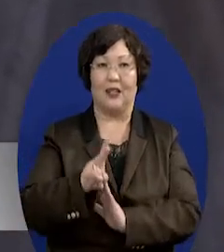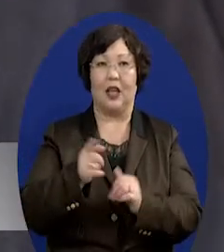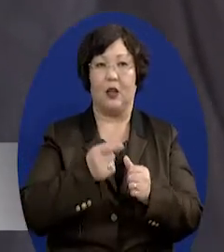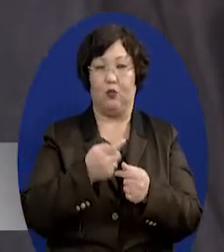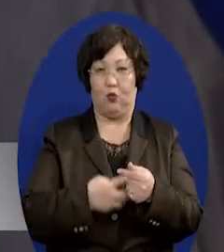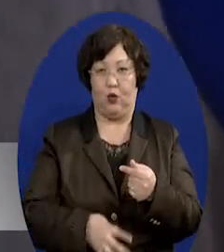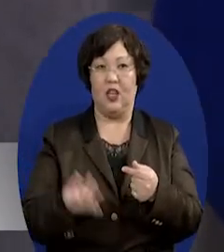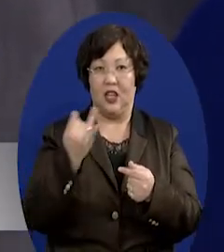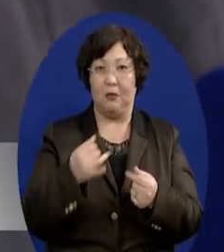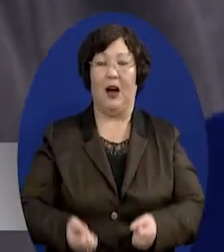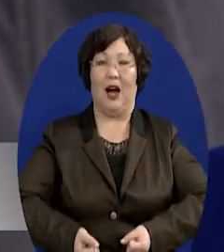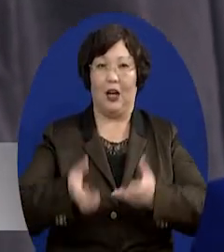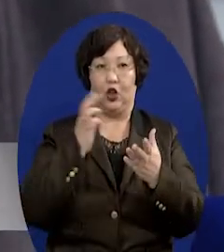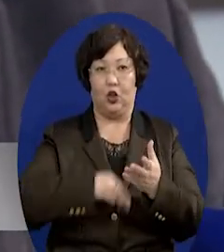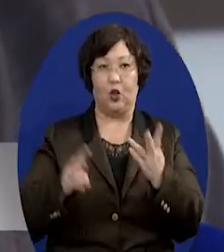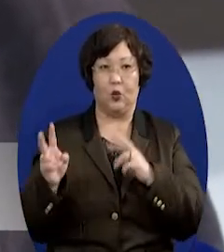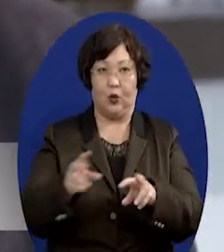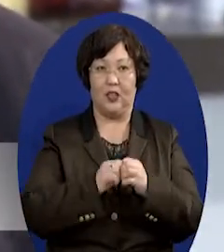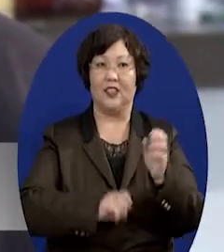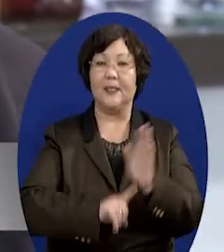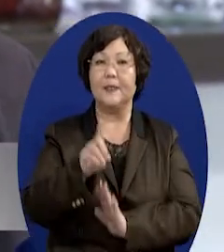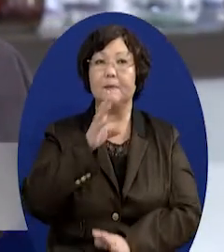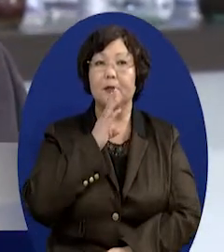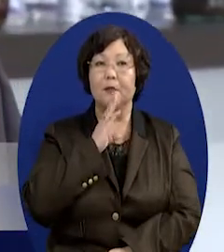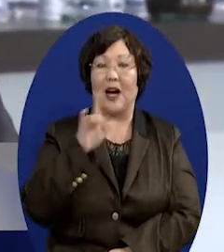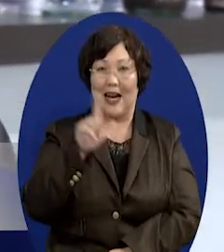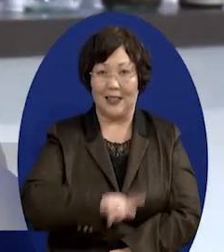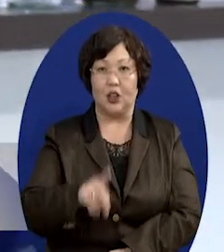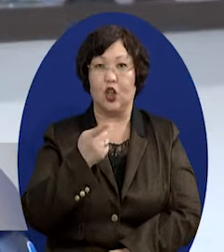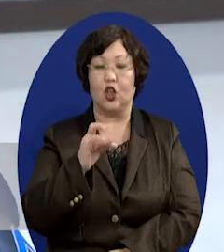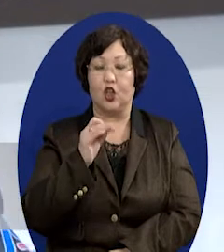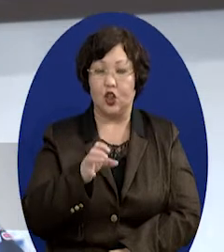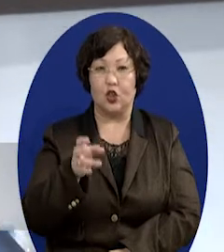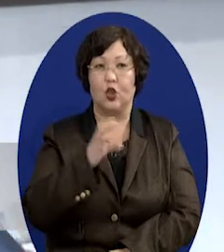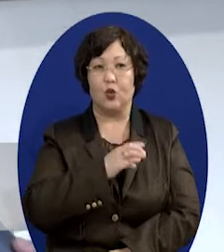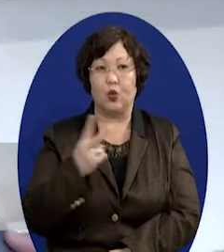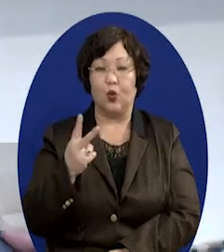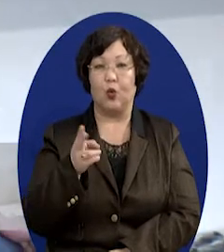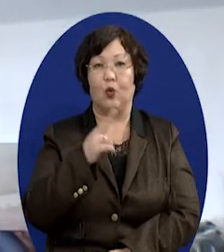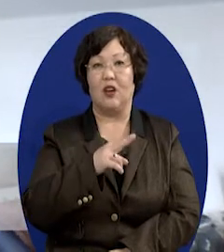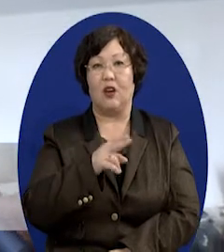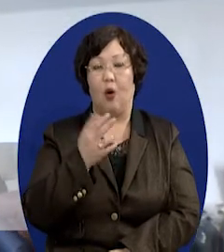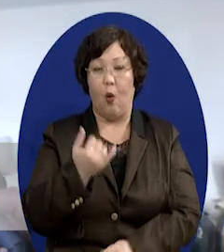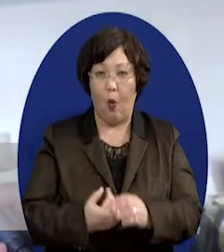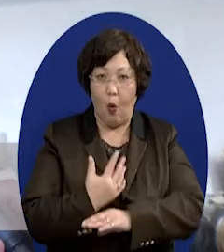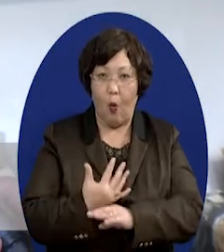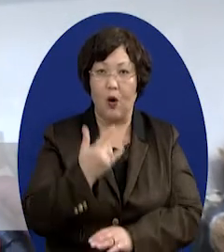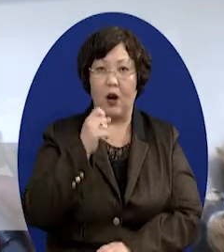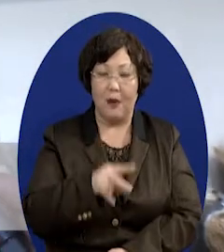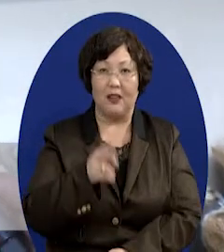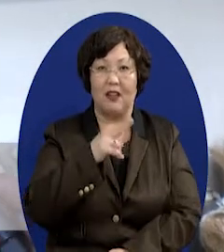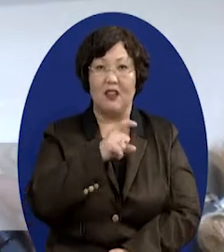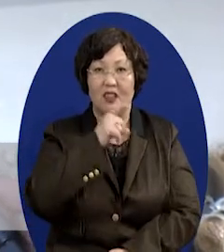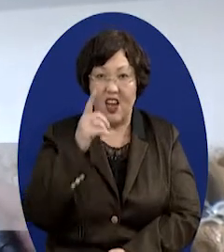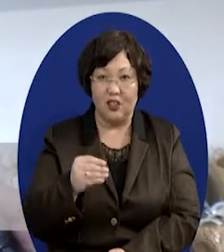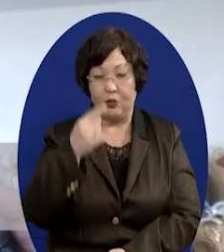ийм бүтээгдэхүүн гаргахын тулд судалгаа эхлүүлэхээр хөрсний дэж одоо сүүний дэж гэдэг юм уу те ургамлын дэж ингээд Монголоос гараа явна шүү